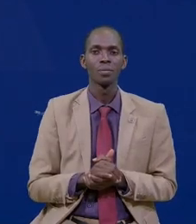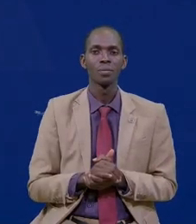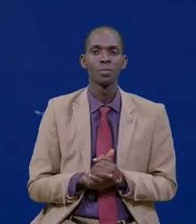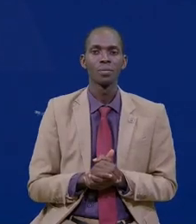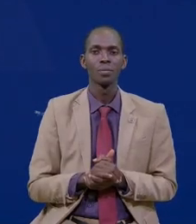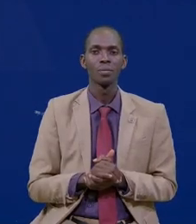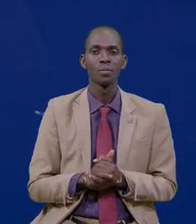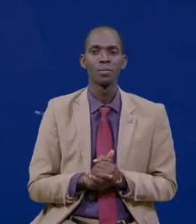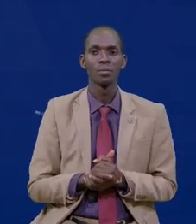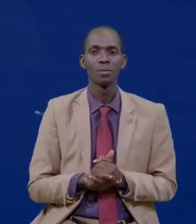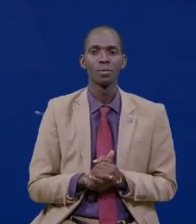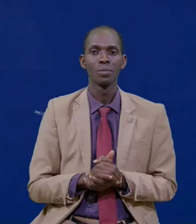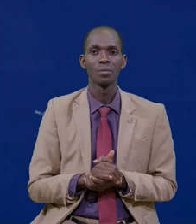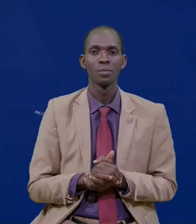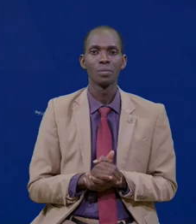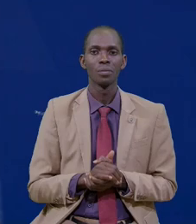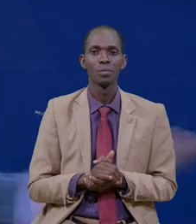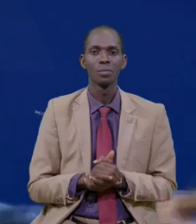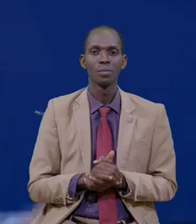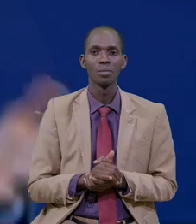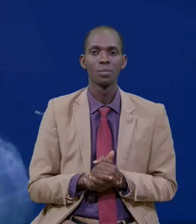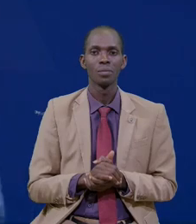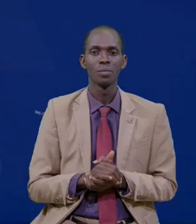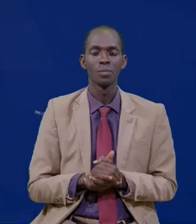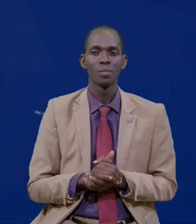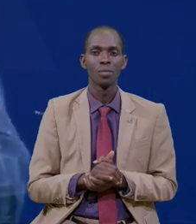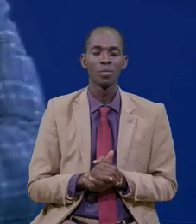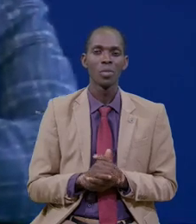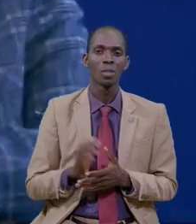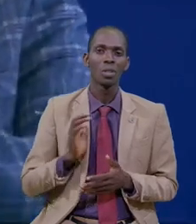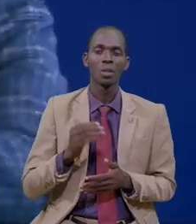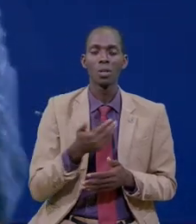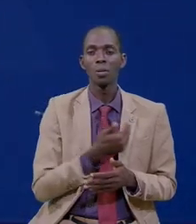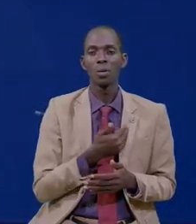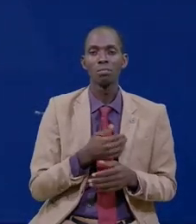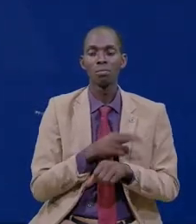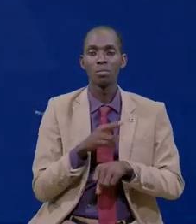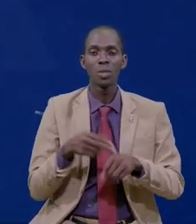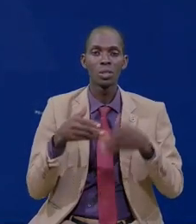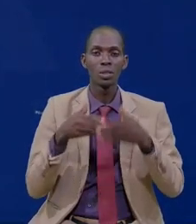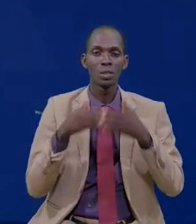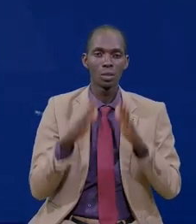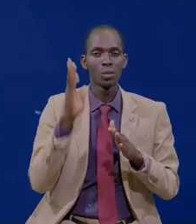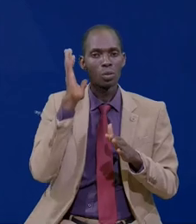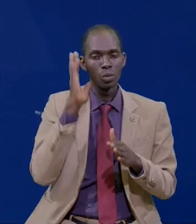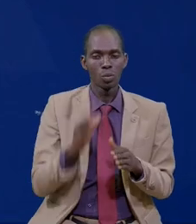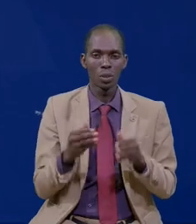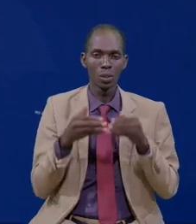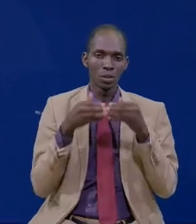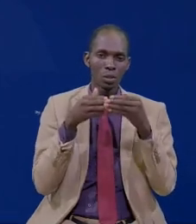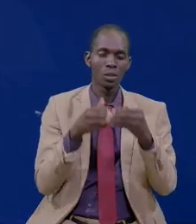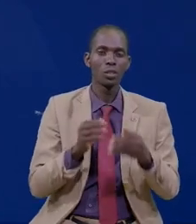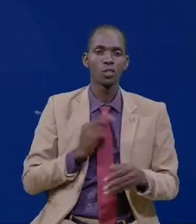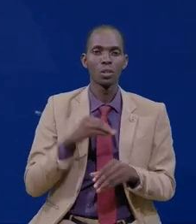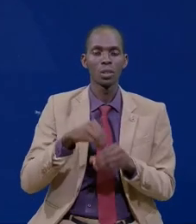ceux-là qui ont été préparés, pour vous aider, vous accompagner, viendront vers vous. Take over to lead us. Notre pasteur va nous diriger counseling time, dans